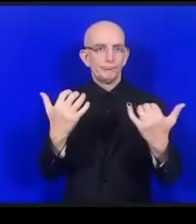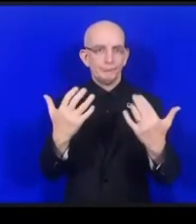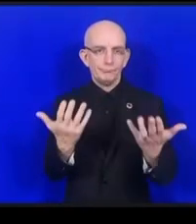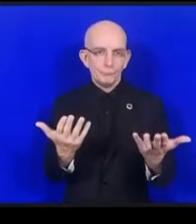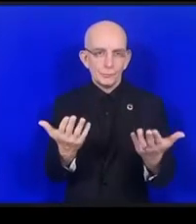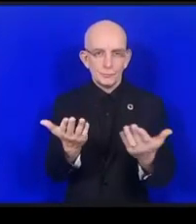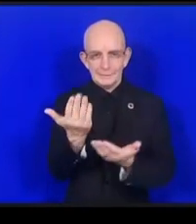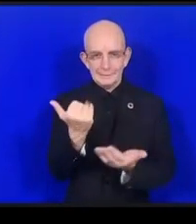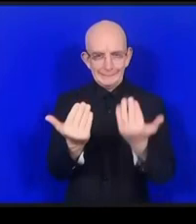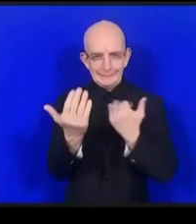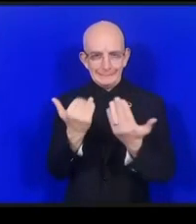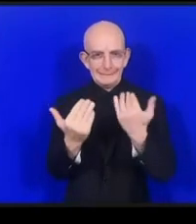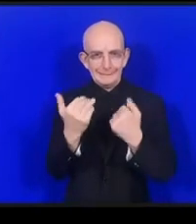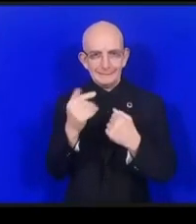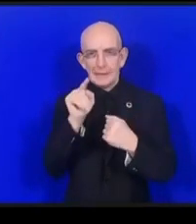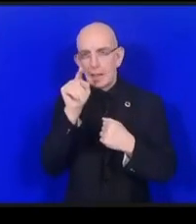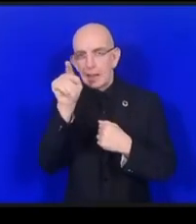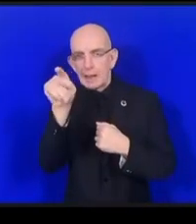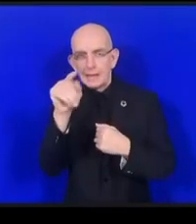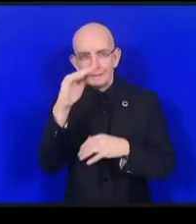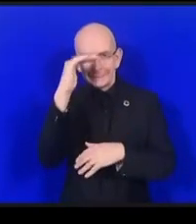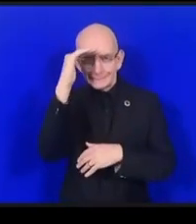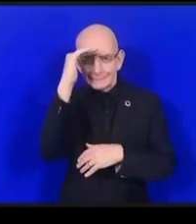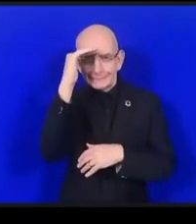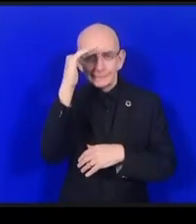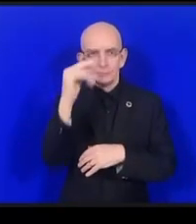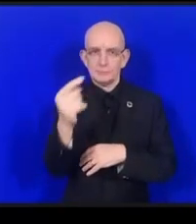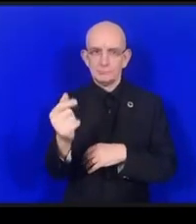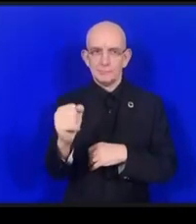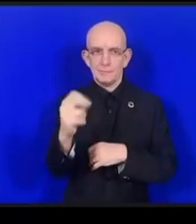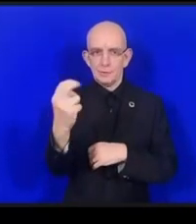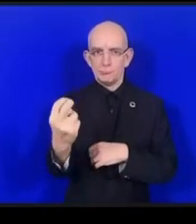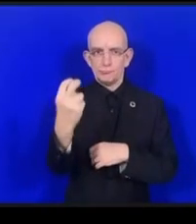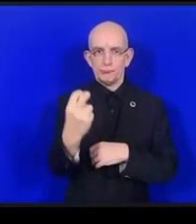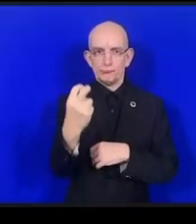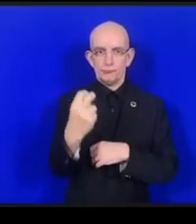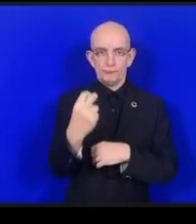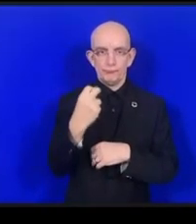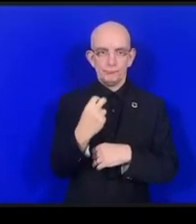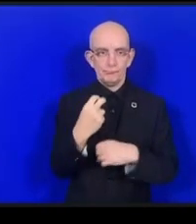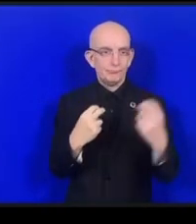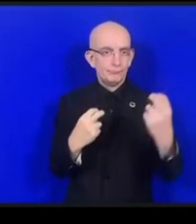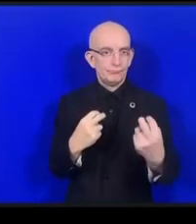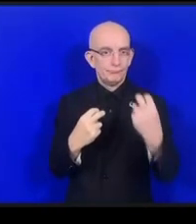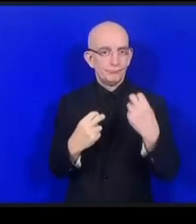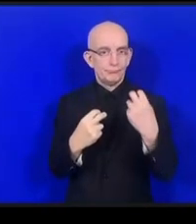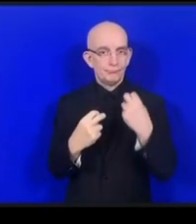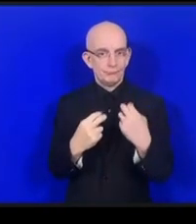приблизиться может быть сесть Поближе с тем чтобы у нас было чувство общности